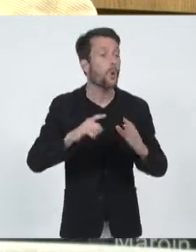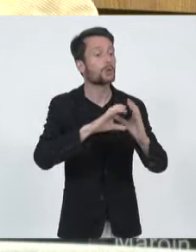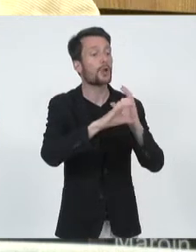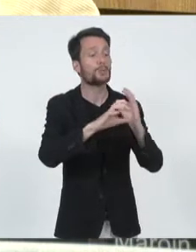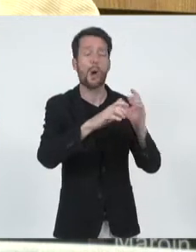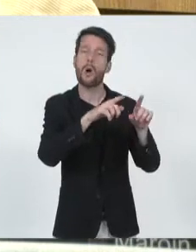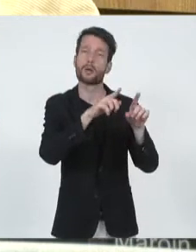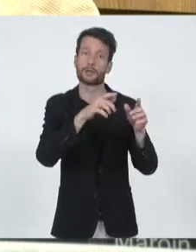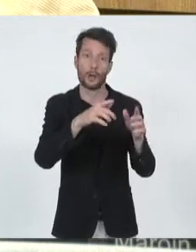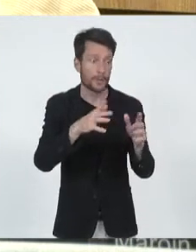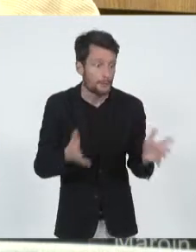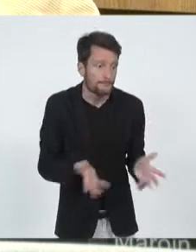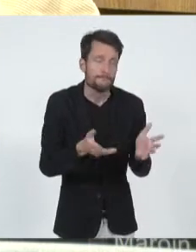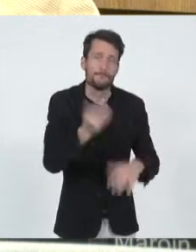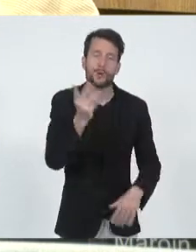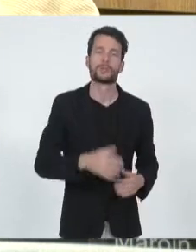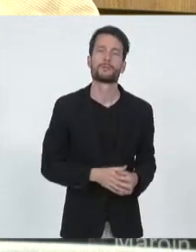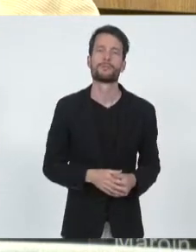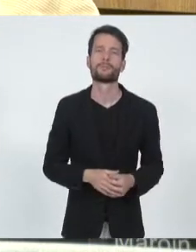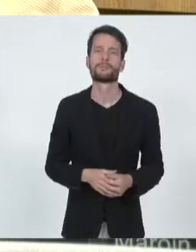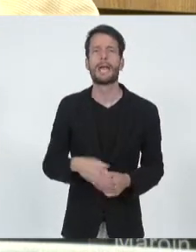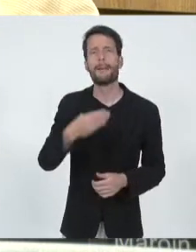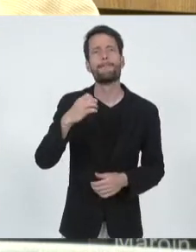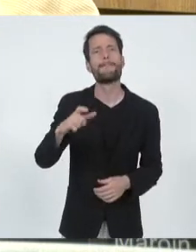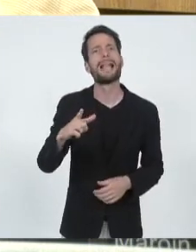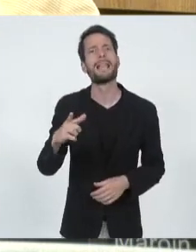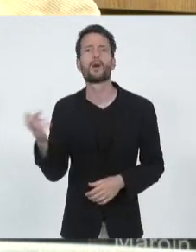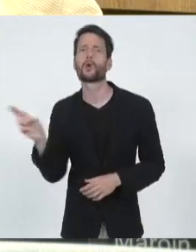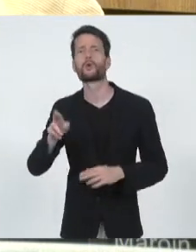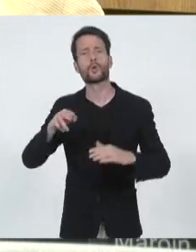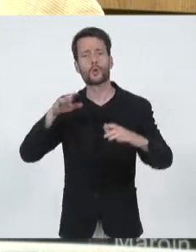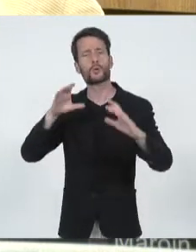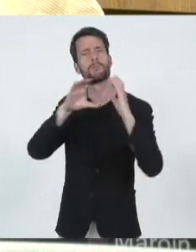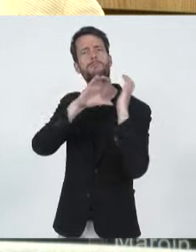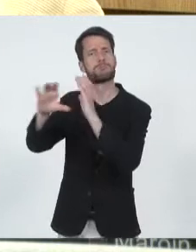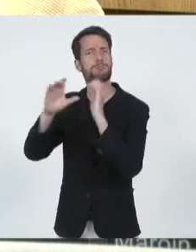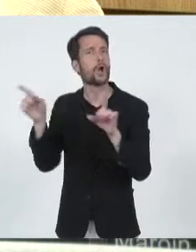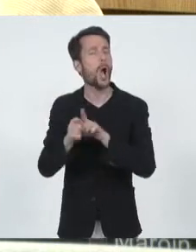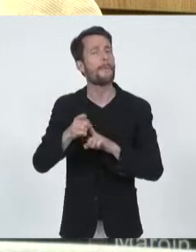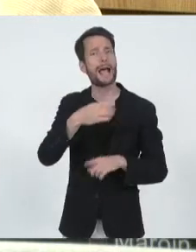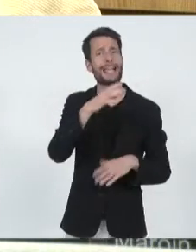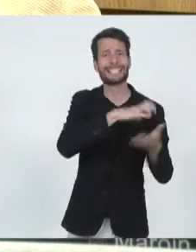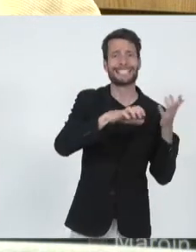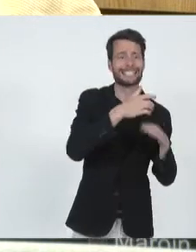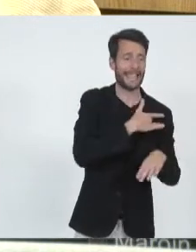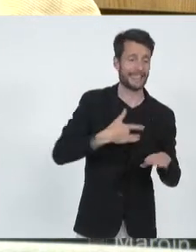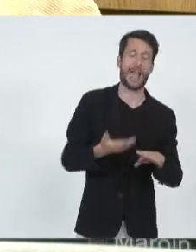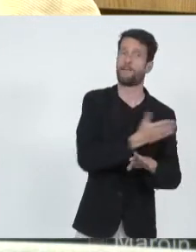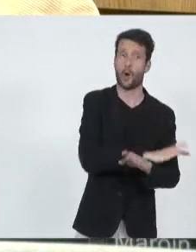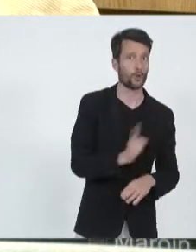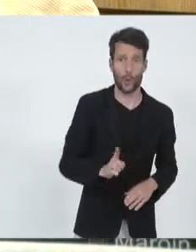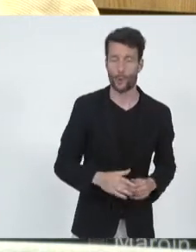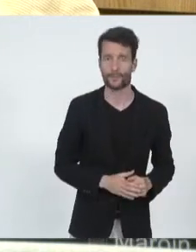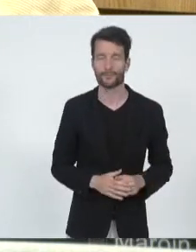La fréquentation du réseau Illévia n'est pas revenue à son niveau d'avant-crise sanitaire et la hausse tarifaire est susceptible d'avoir un effet contre-productif